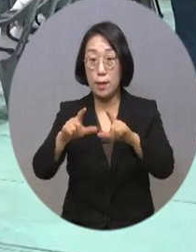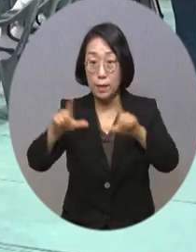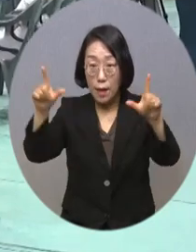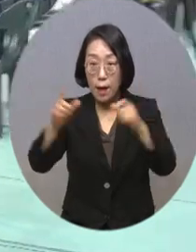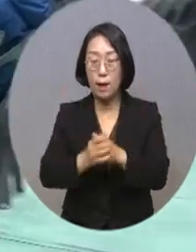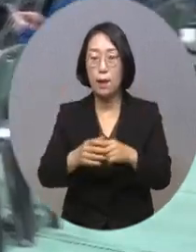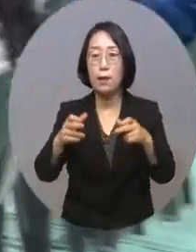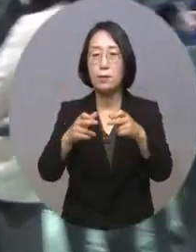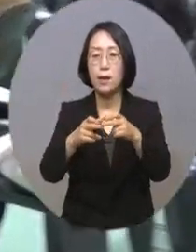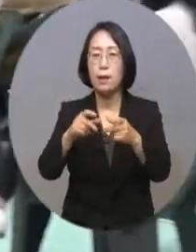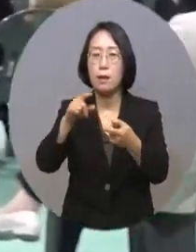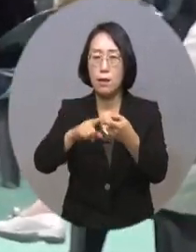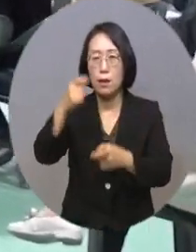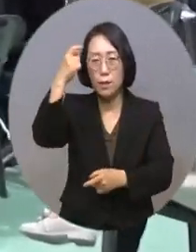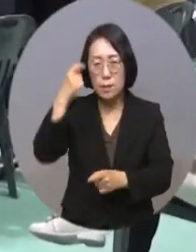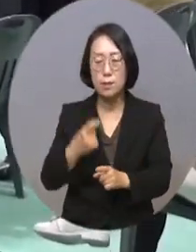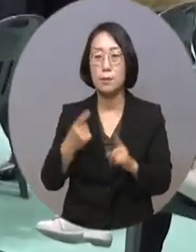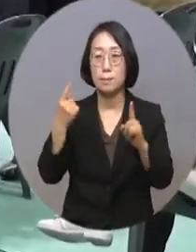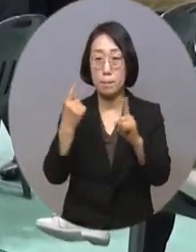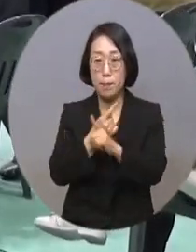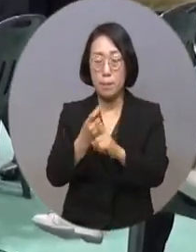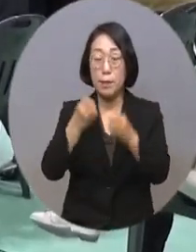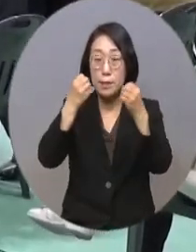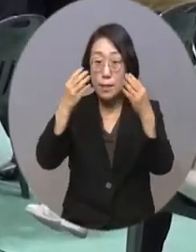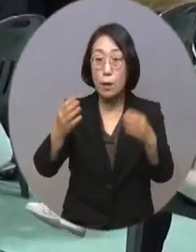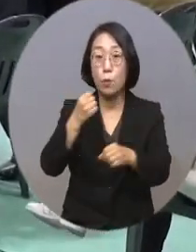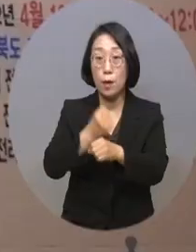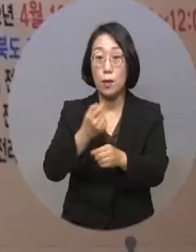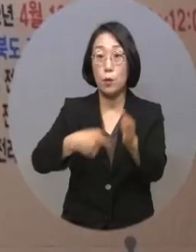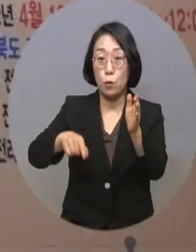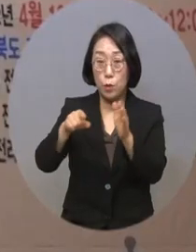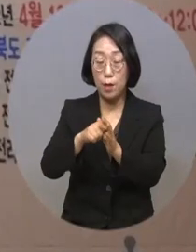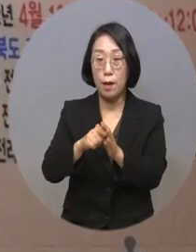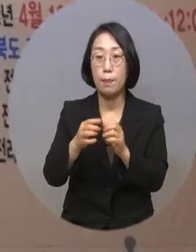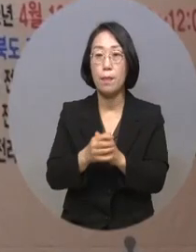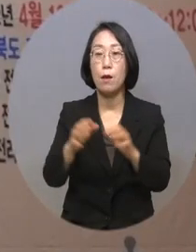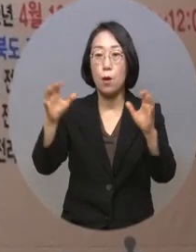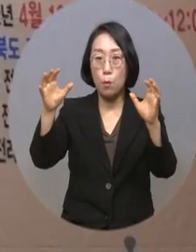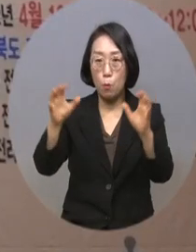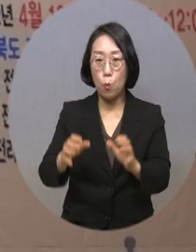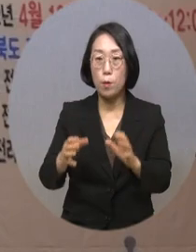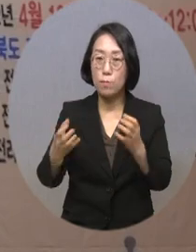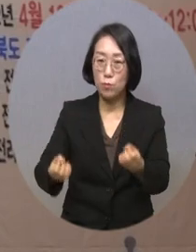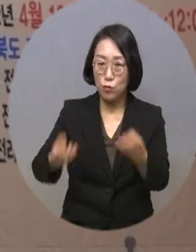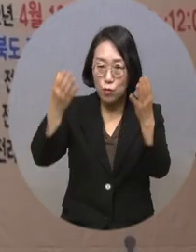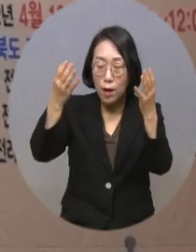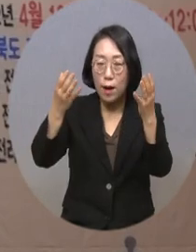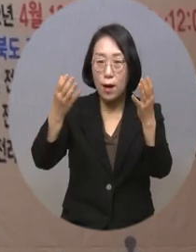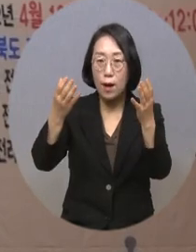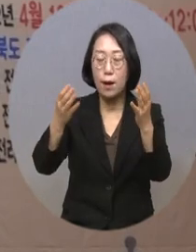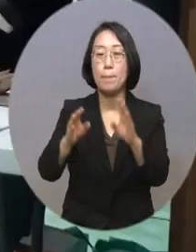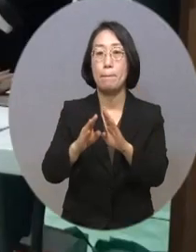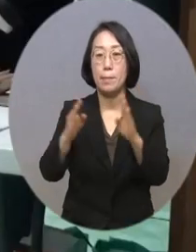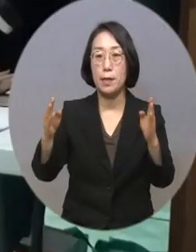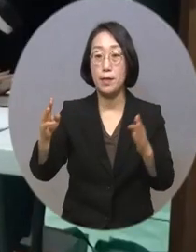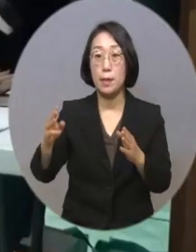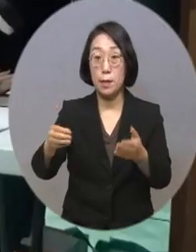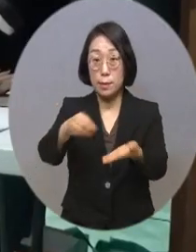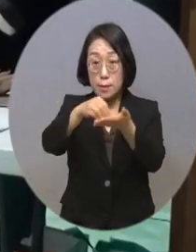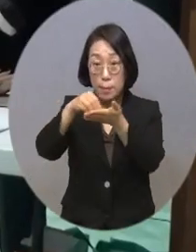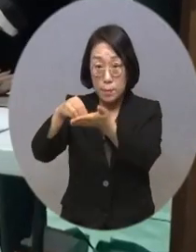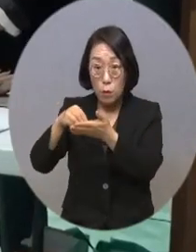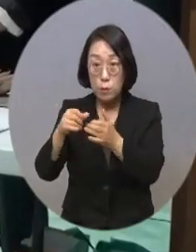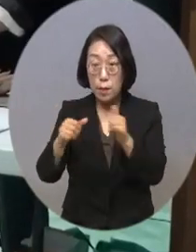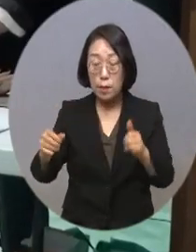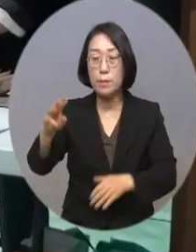대한 인식과 의지를 새롭게 다지는 장애인의 날 행사를 전북 장애인복지관 체육관에서 300여 명이 참석한